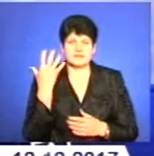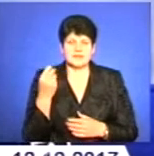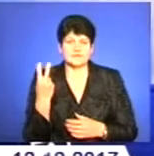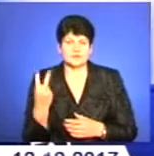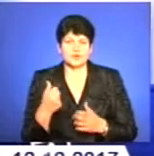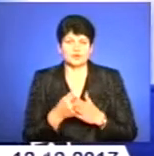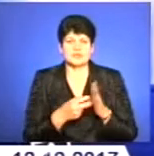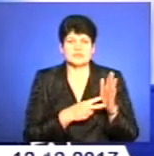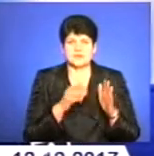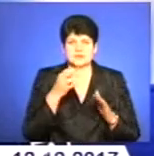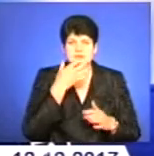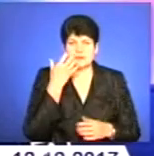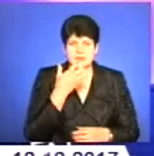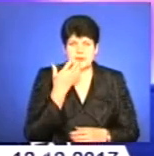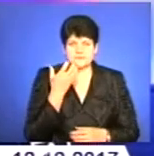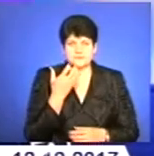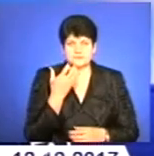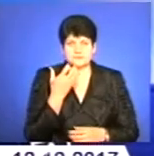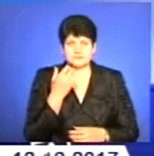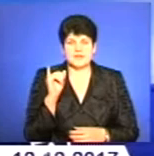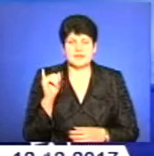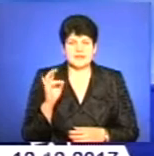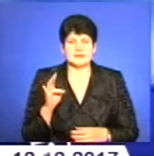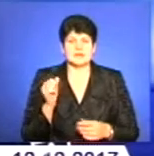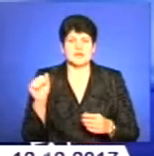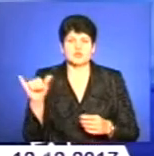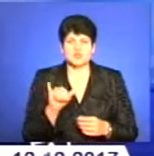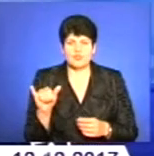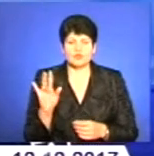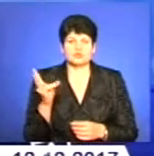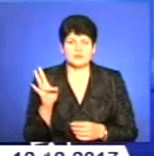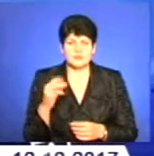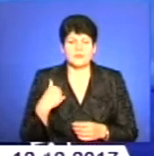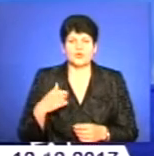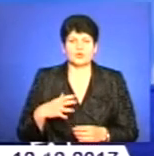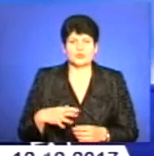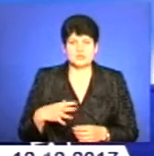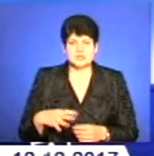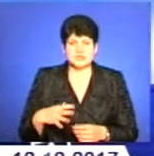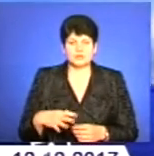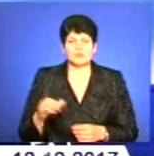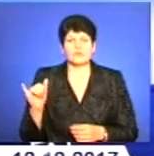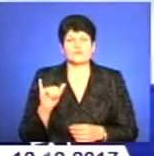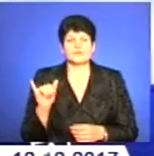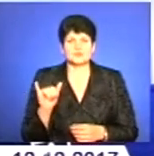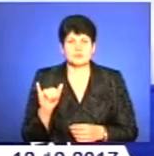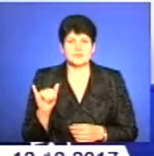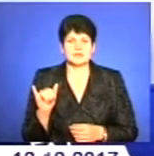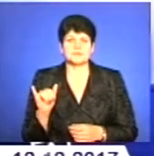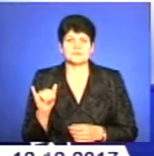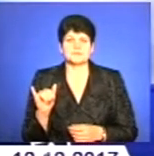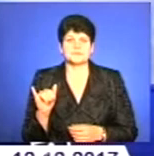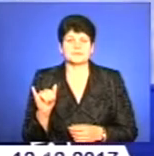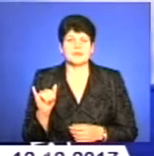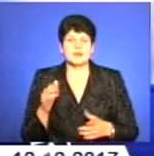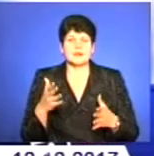7 градусів тепла. І на суботу-неділю ми очікуємо, власне, на суботу вихід балканського циклону,